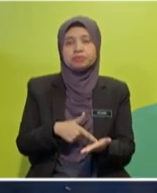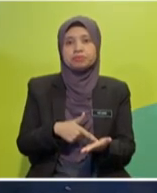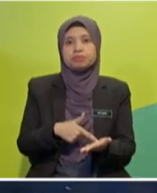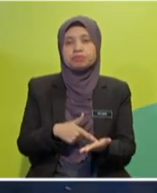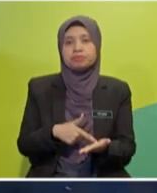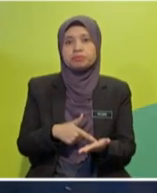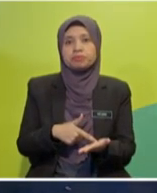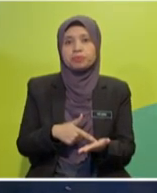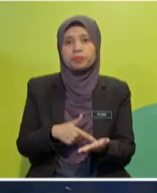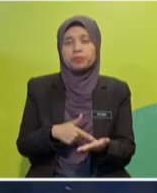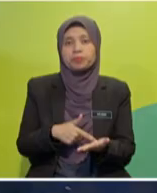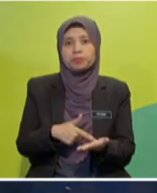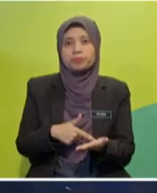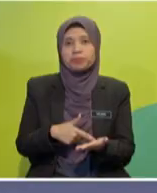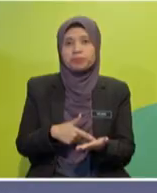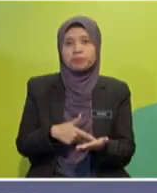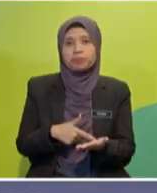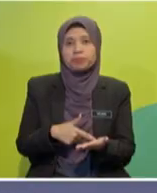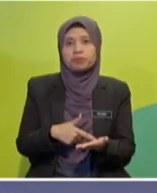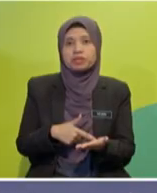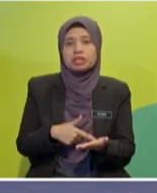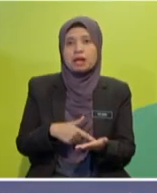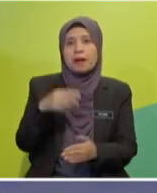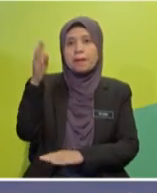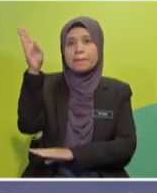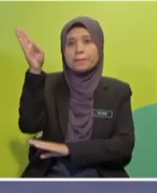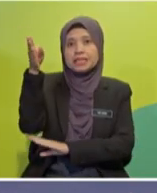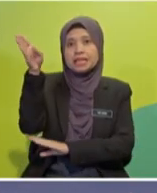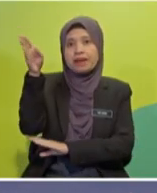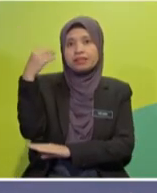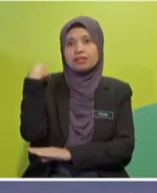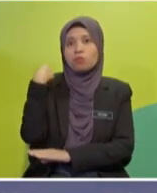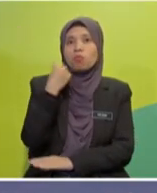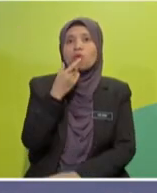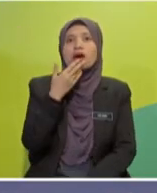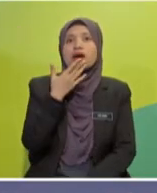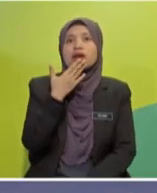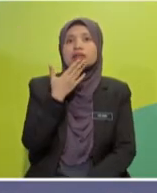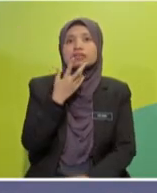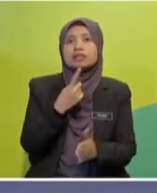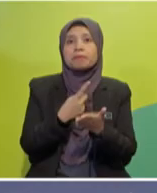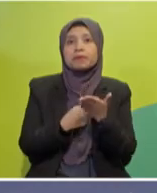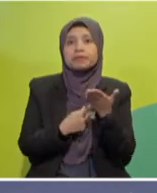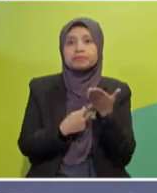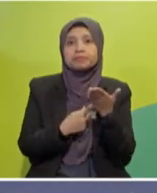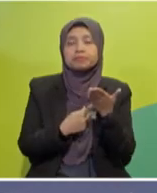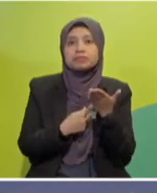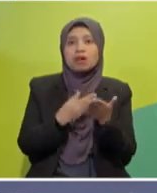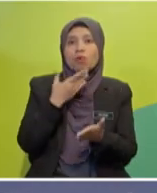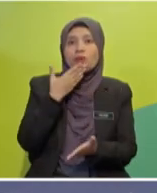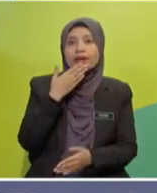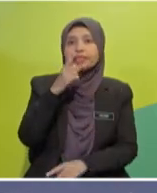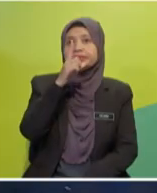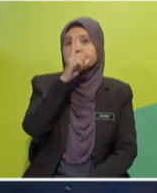ada lagi. Satu saya tengok di sini. Ada bendera cikgu di sini. Ada bendera. Warna apa tu bendera tu? Bendera warna merah cikgu.